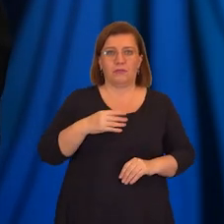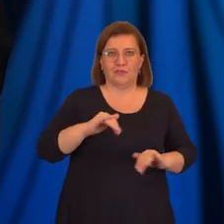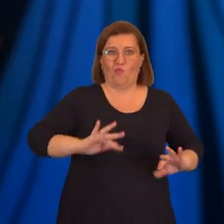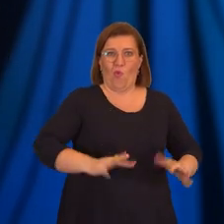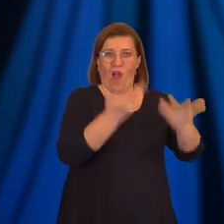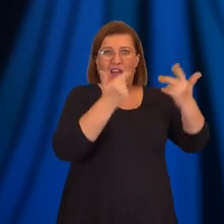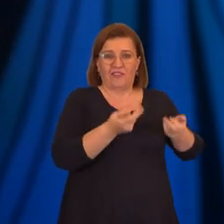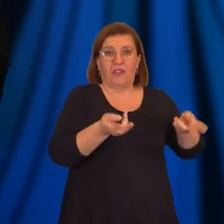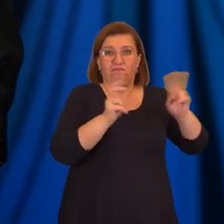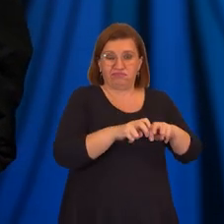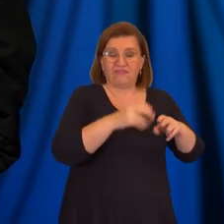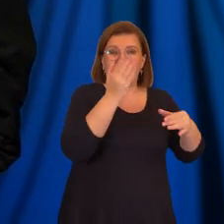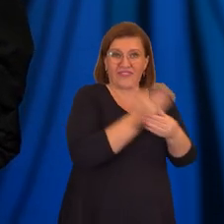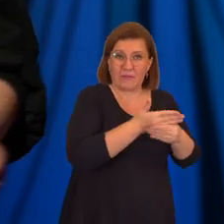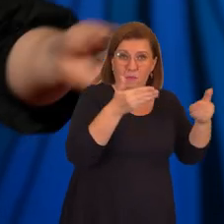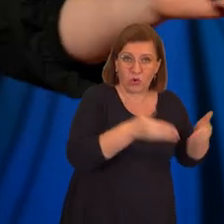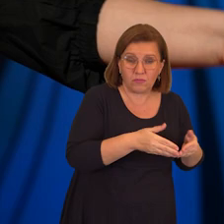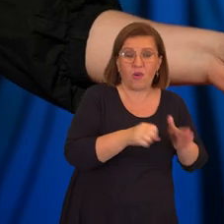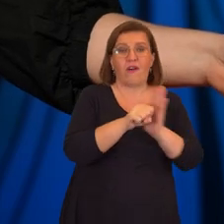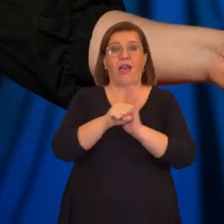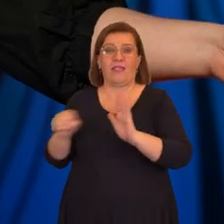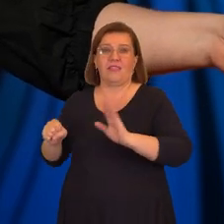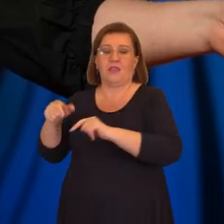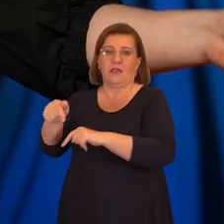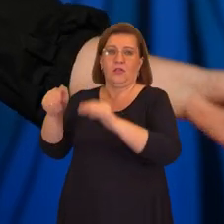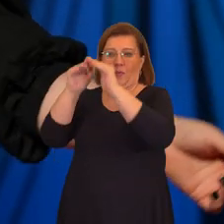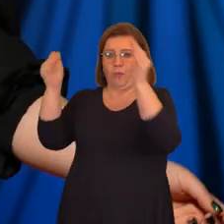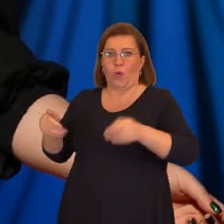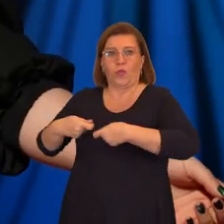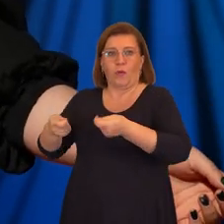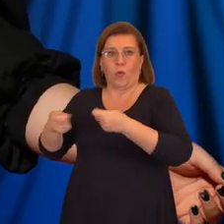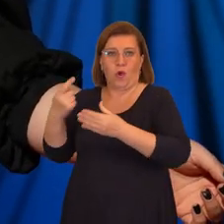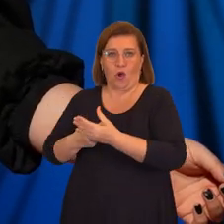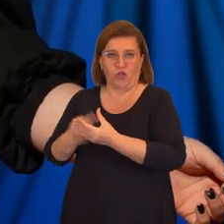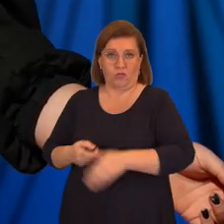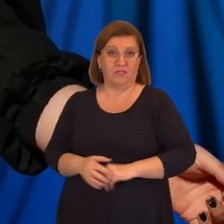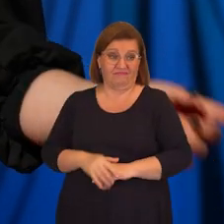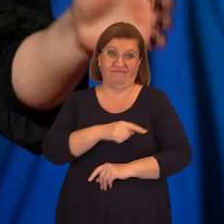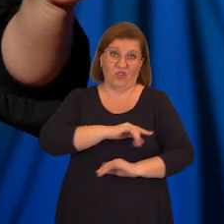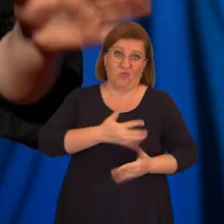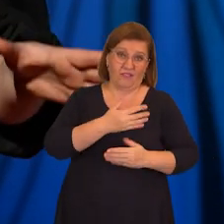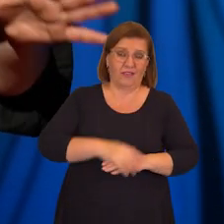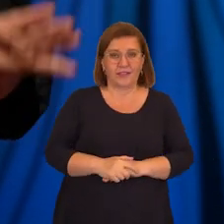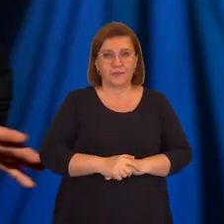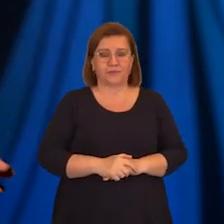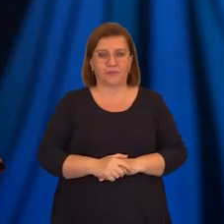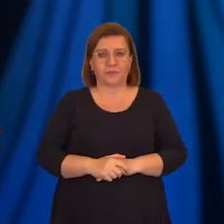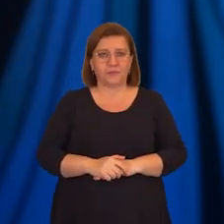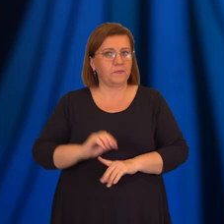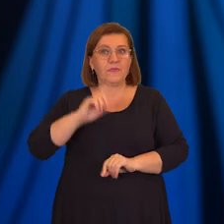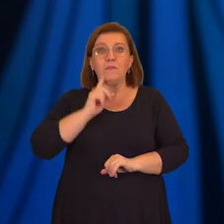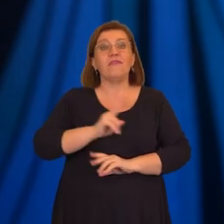jest otworzyć zakład pogrzebowy niż budkę z hot dogami. Praktycznie każdy z